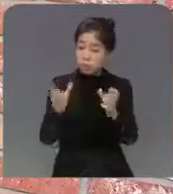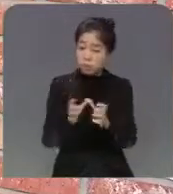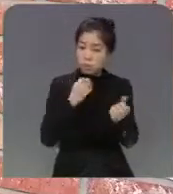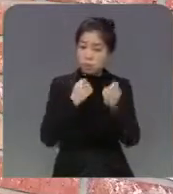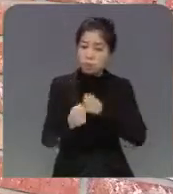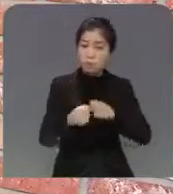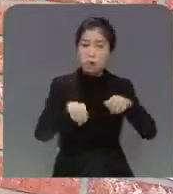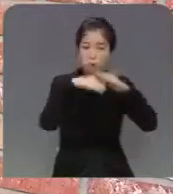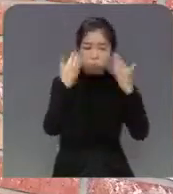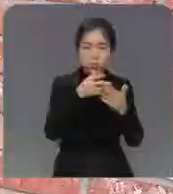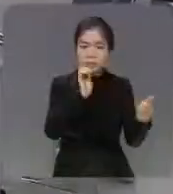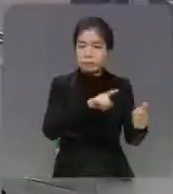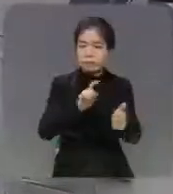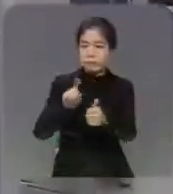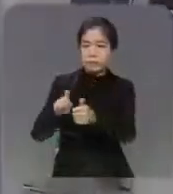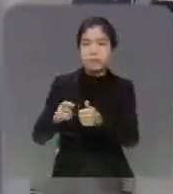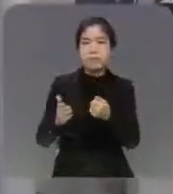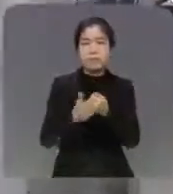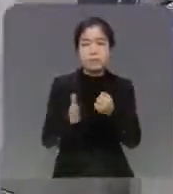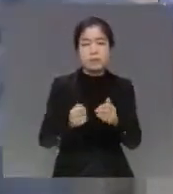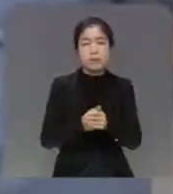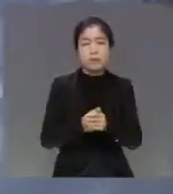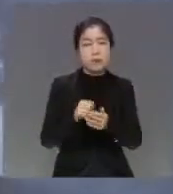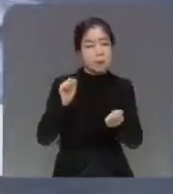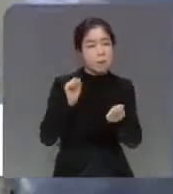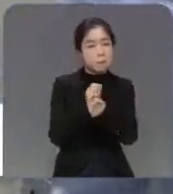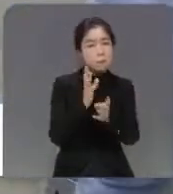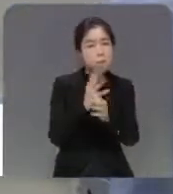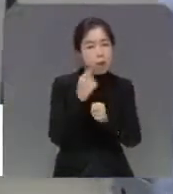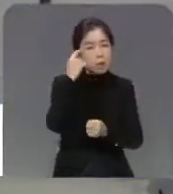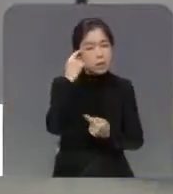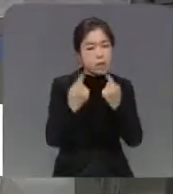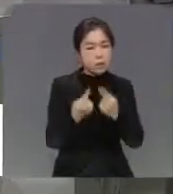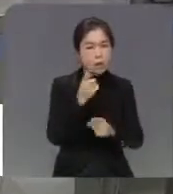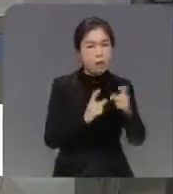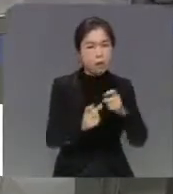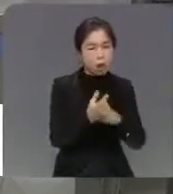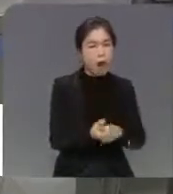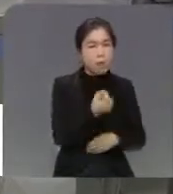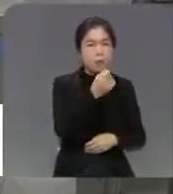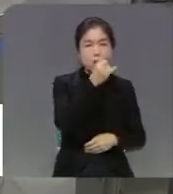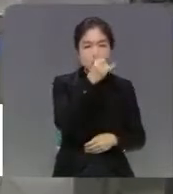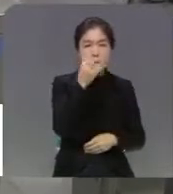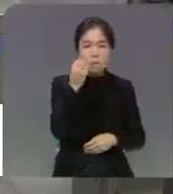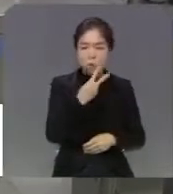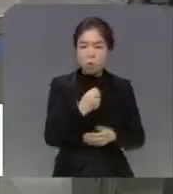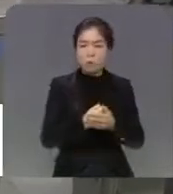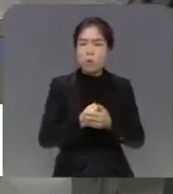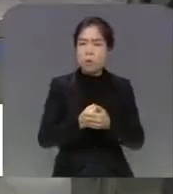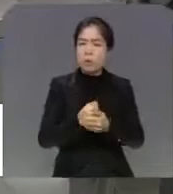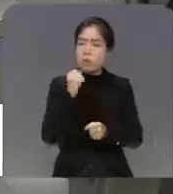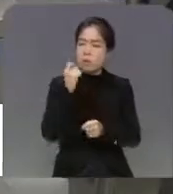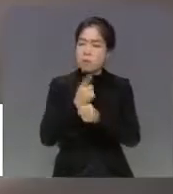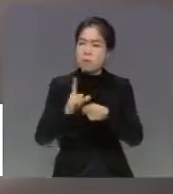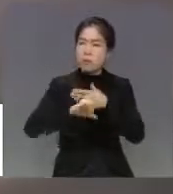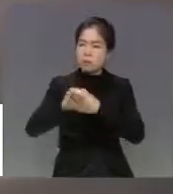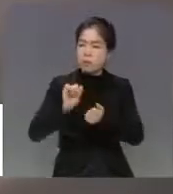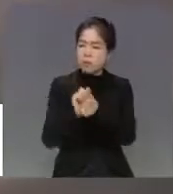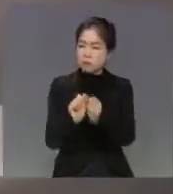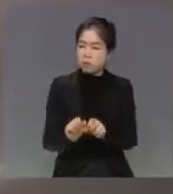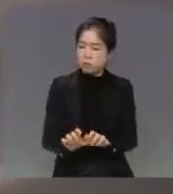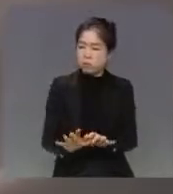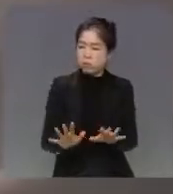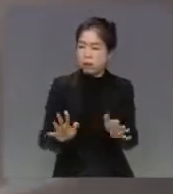확진 판정을 받았기 때문입니다. 감염 시기가 당초 예상보다 더 빠를 수 있고 이미 지역 감염이 더 깊숙하게